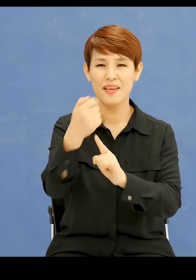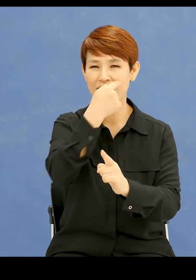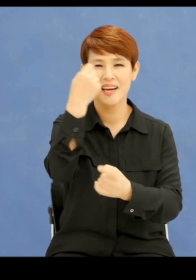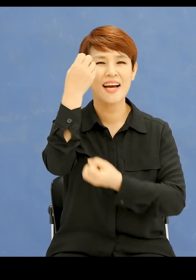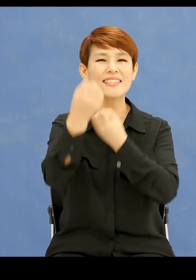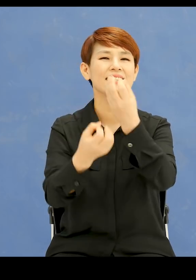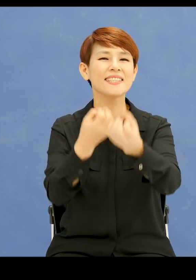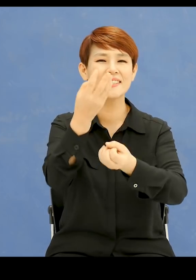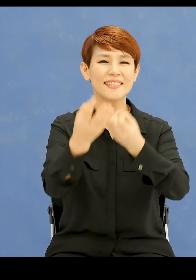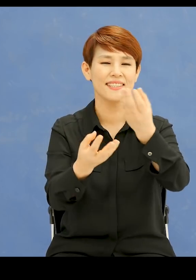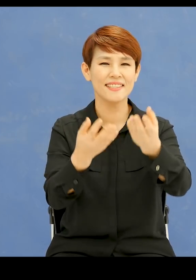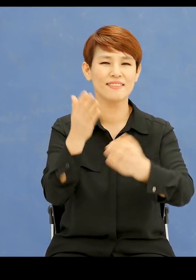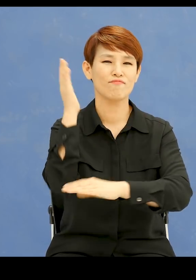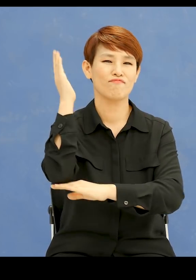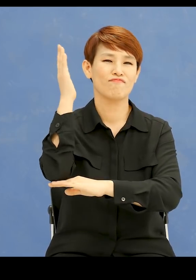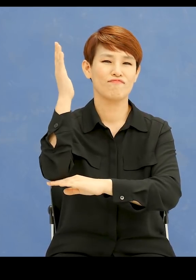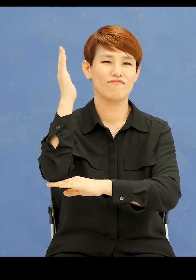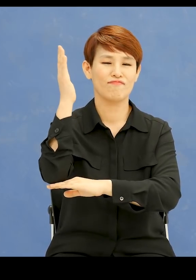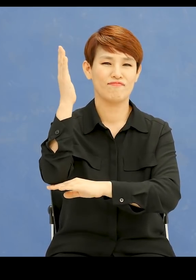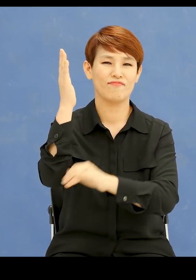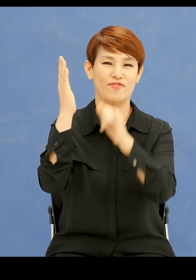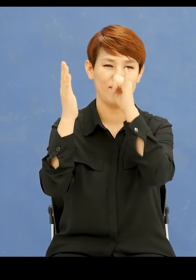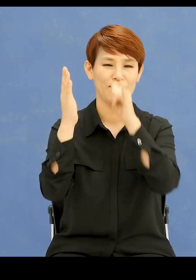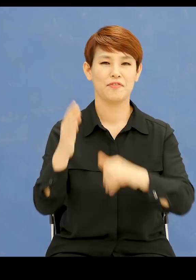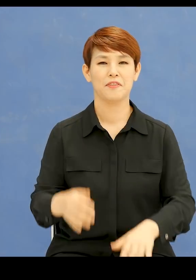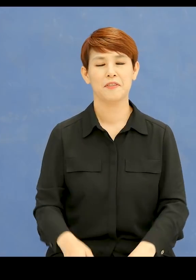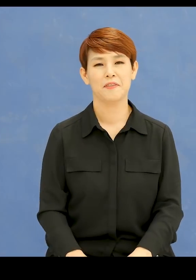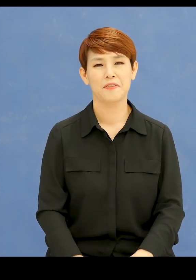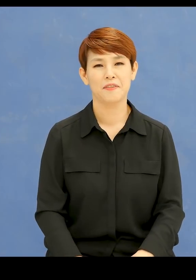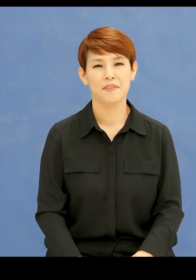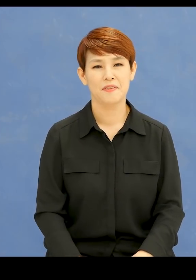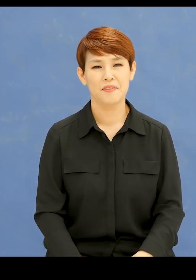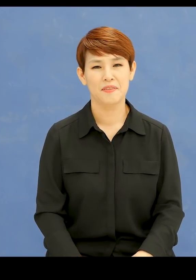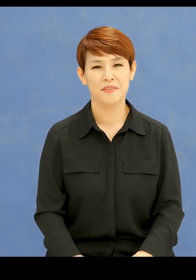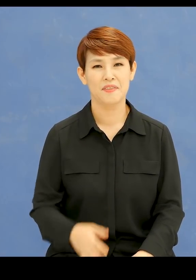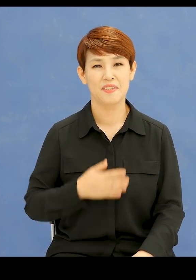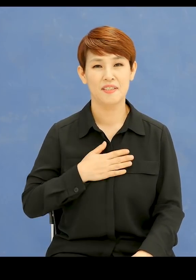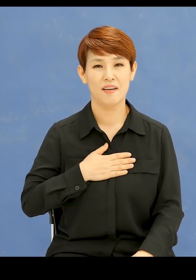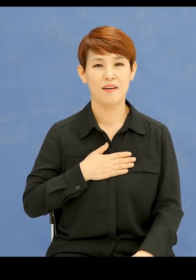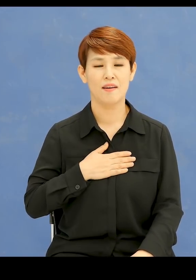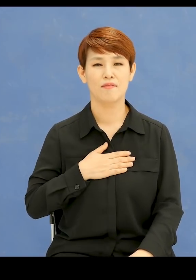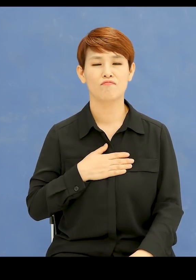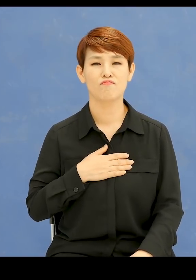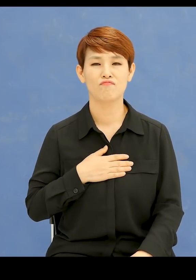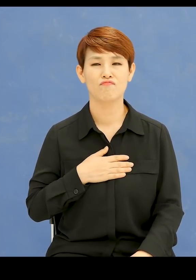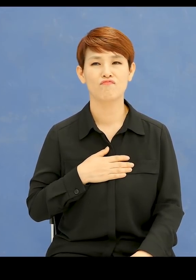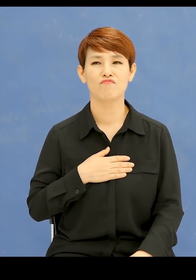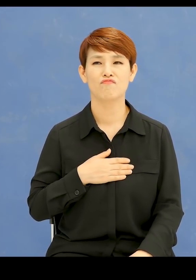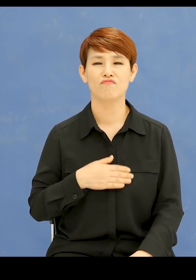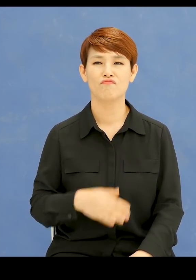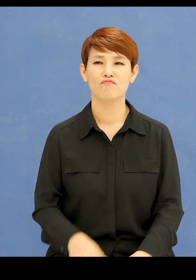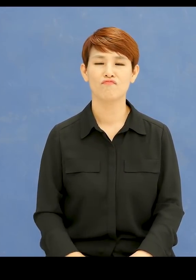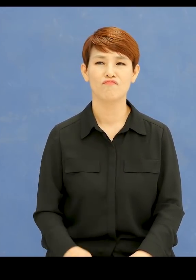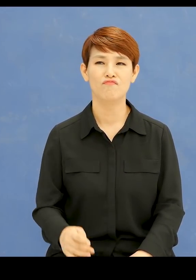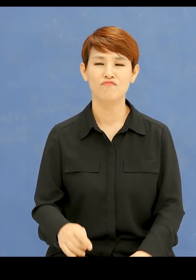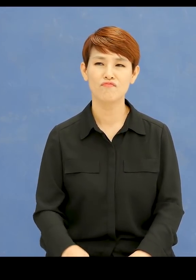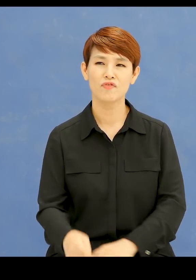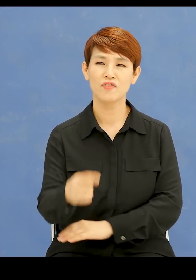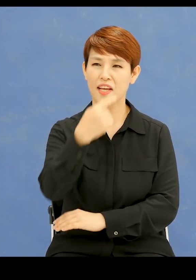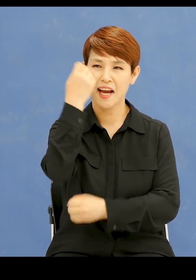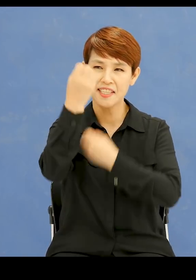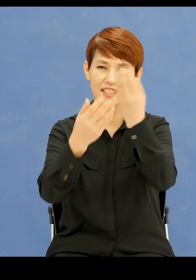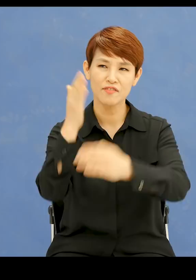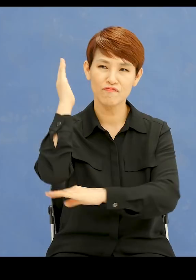이제 간증 집회를 교회에서 하게 되는데 제가 좀 늦게 참석을 해서 이렇게 뒤에서 이렇게 듣고 있었어요. 그 안수